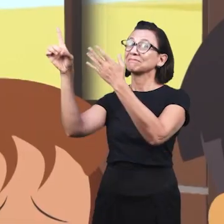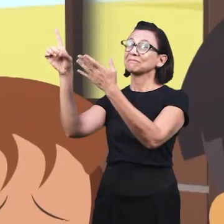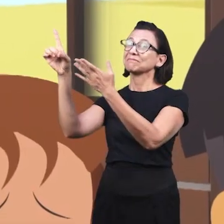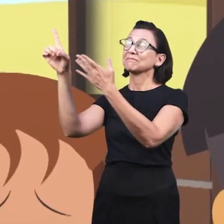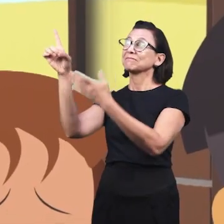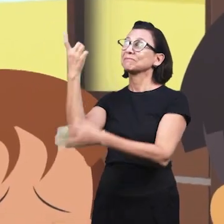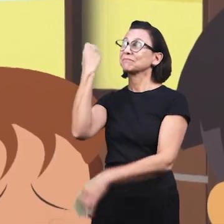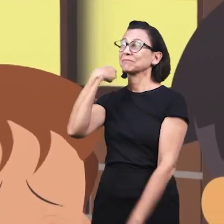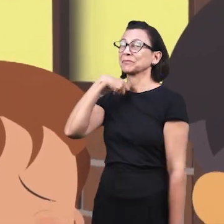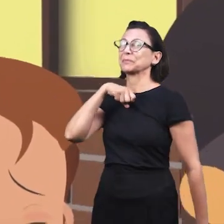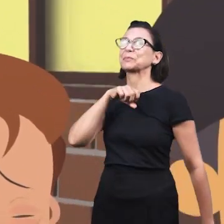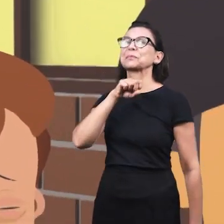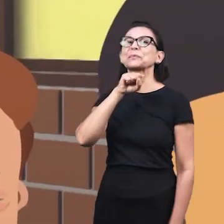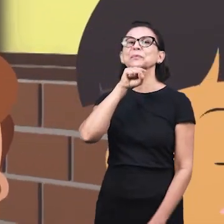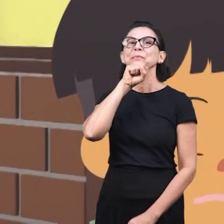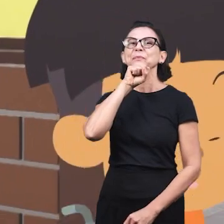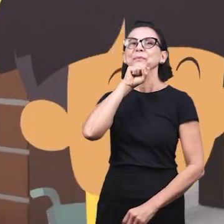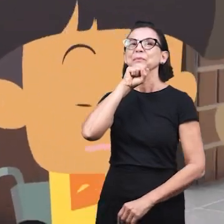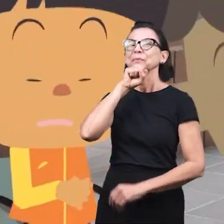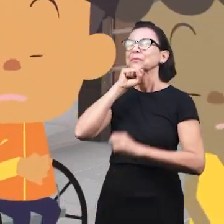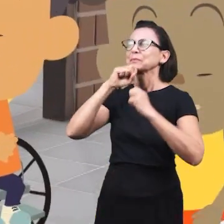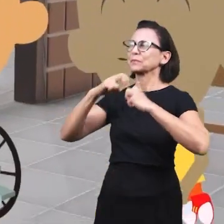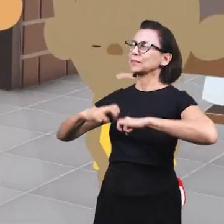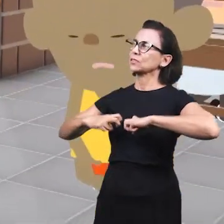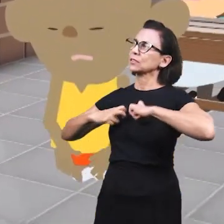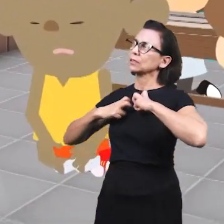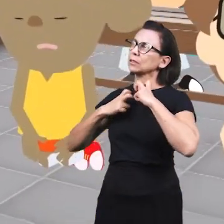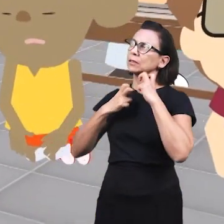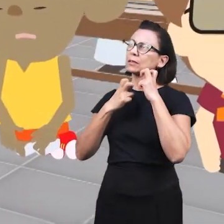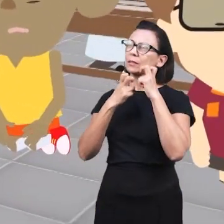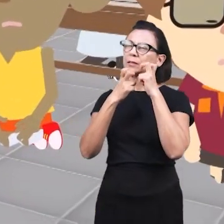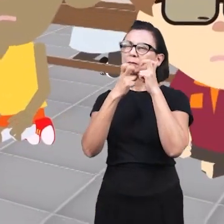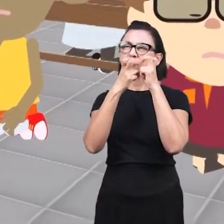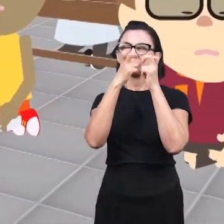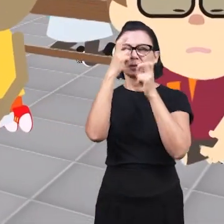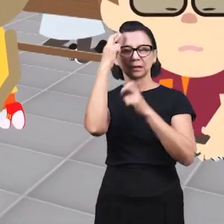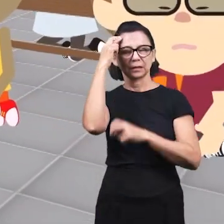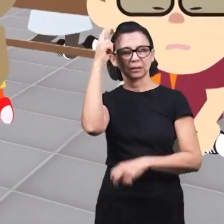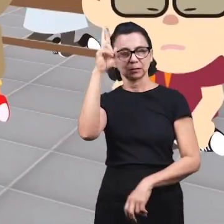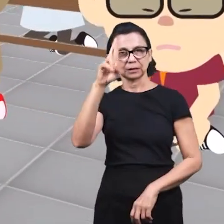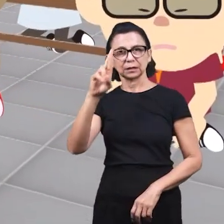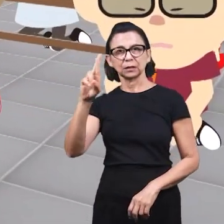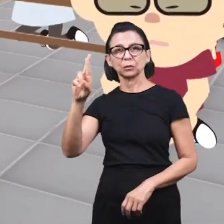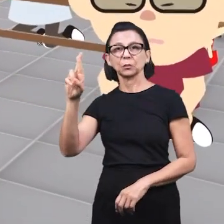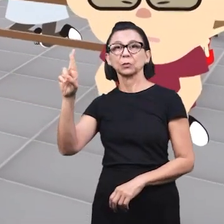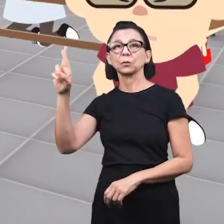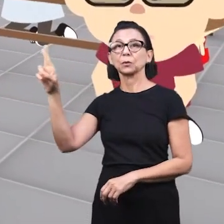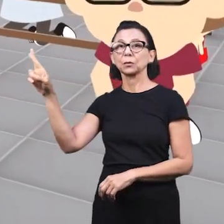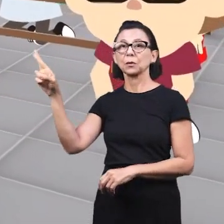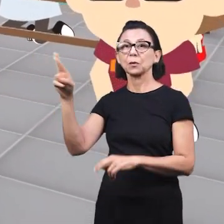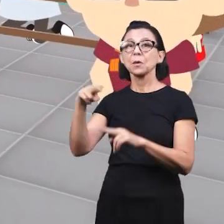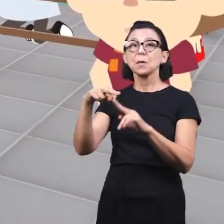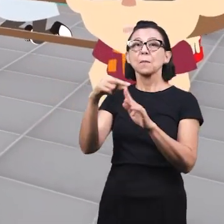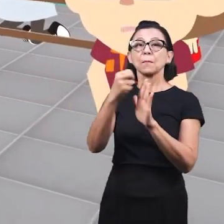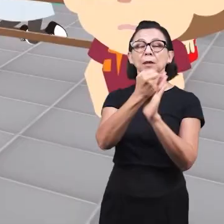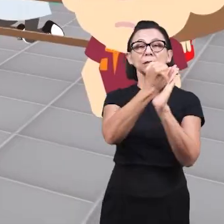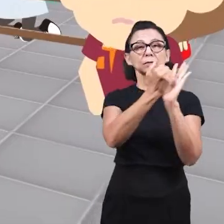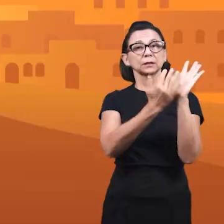Мой Бог, мой Отец, я взываю к Тебе, Господь